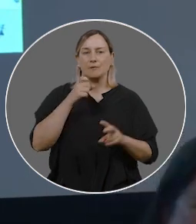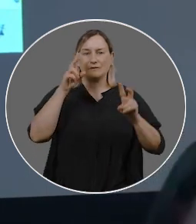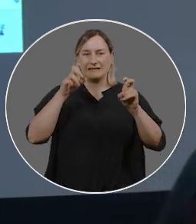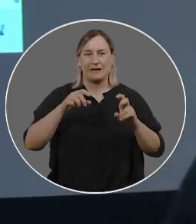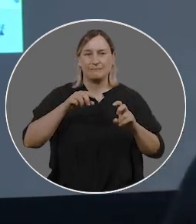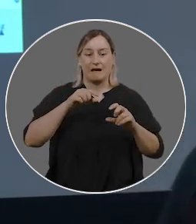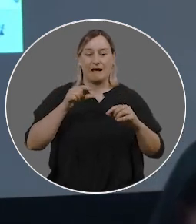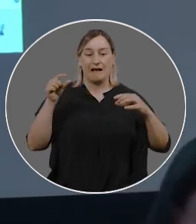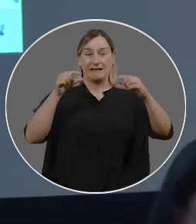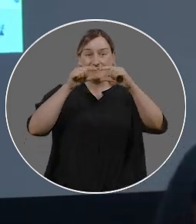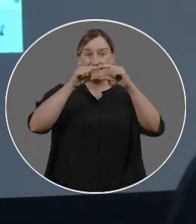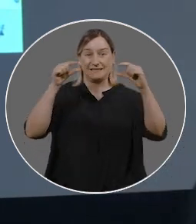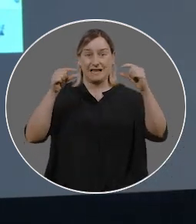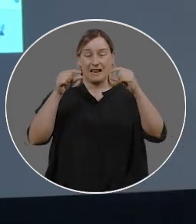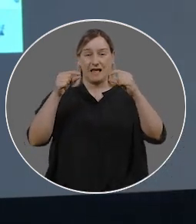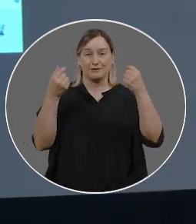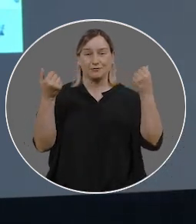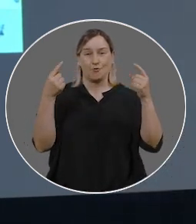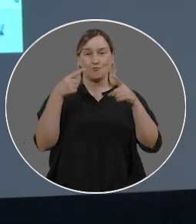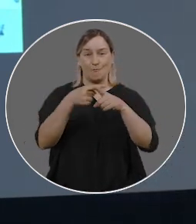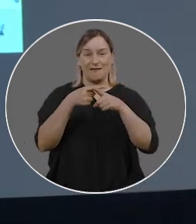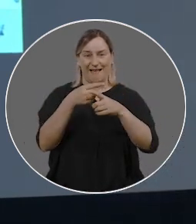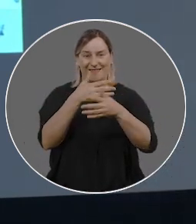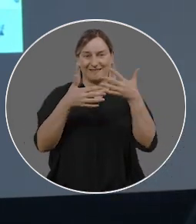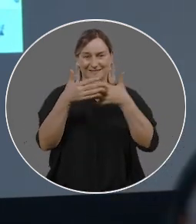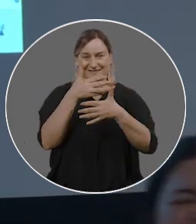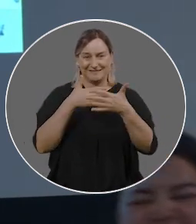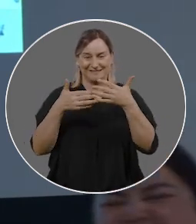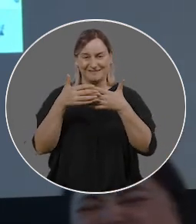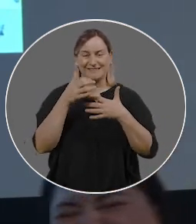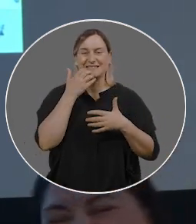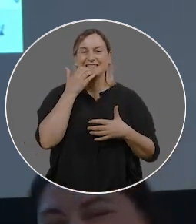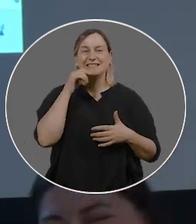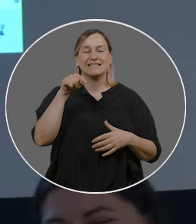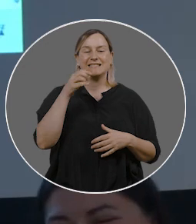combinades. En HTML sí que